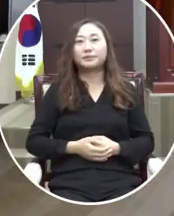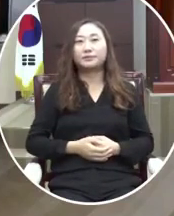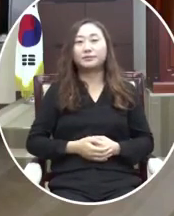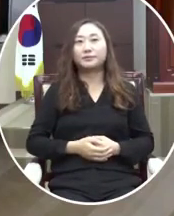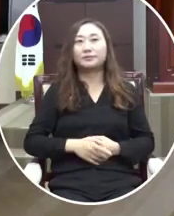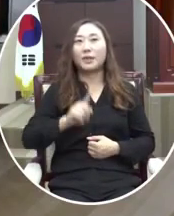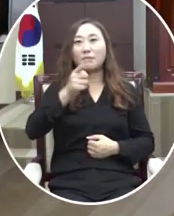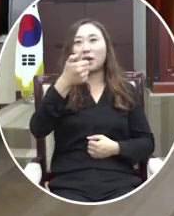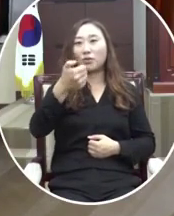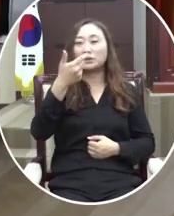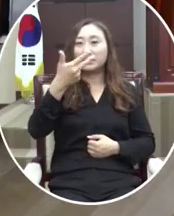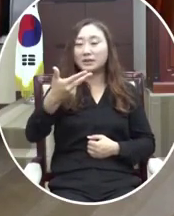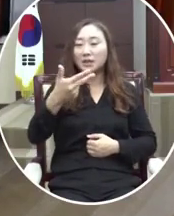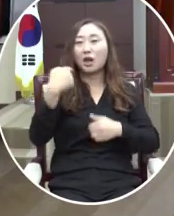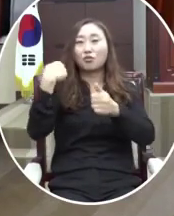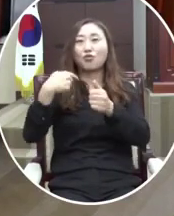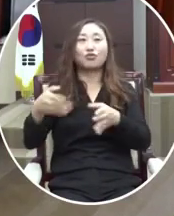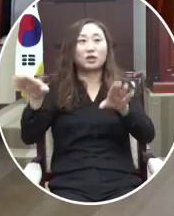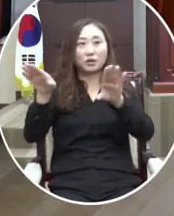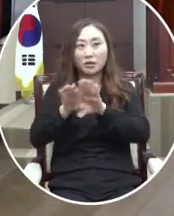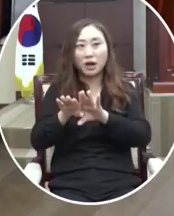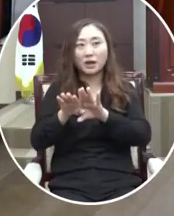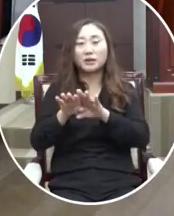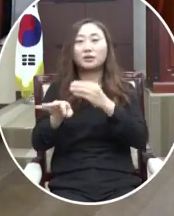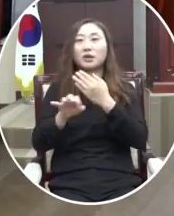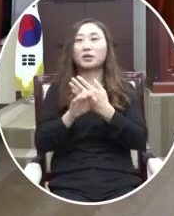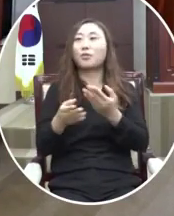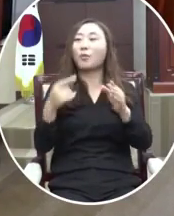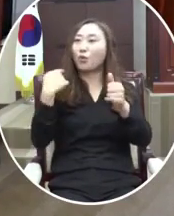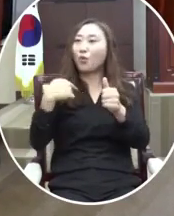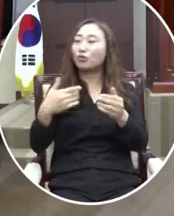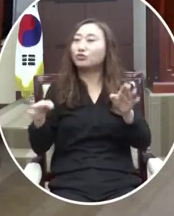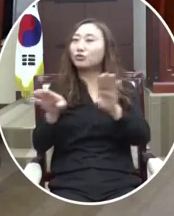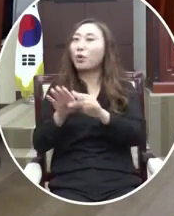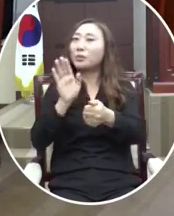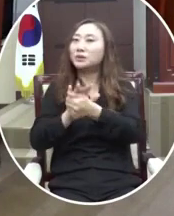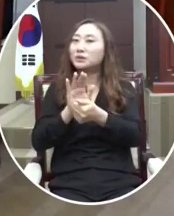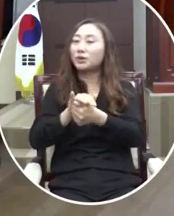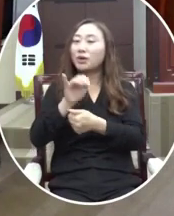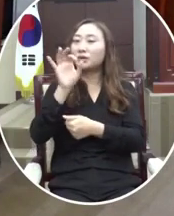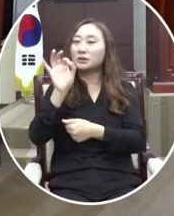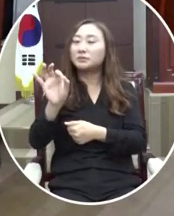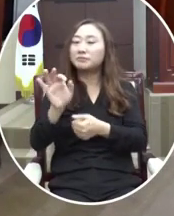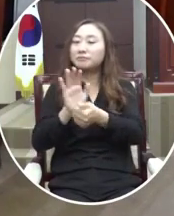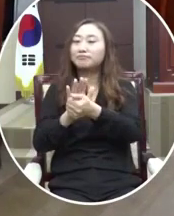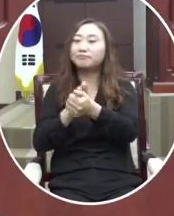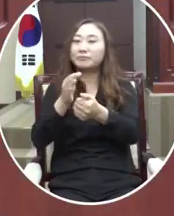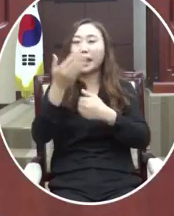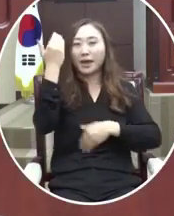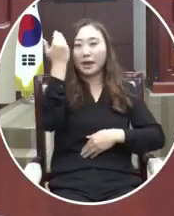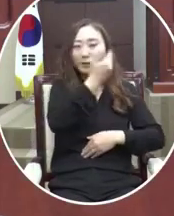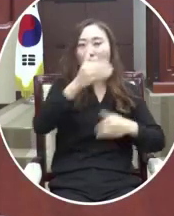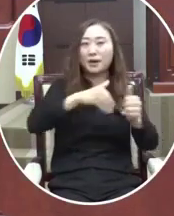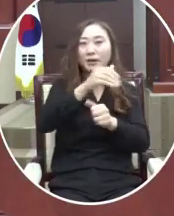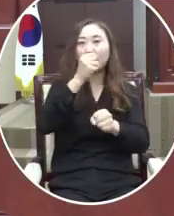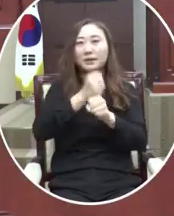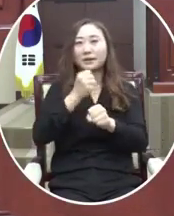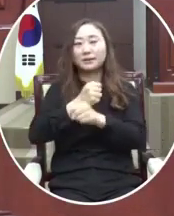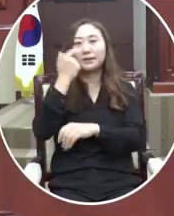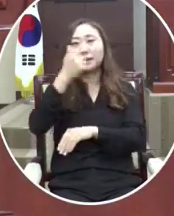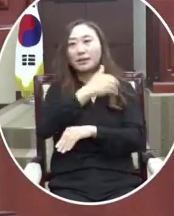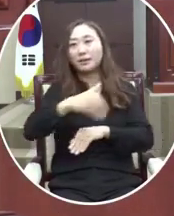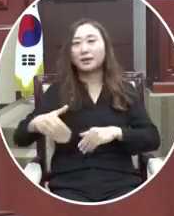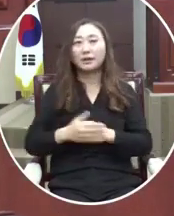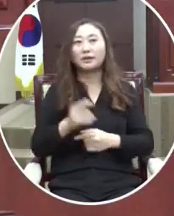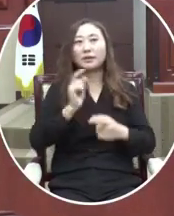노원구의 157개 교육 기관을 대상으로 교육 경비 보조금을 지원해 학생 중심에 안전하고 쾌적한 교육 환경을